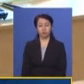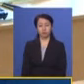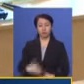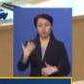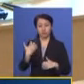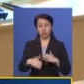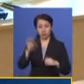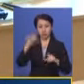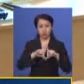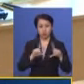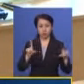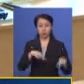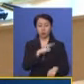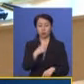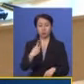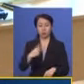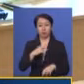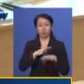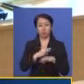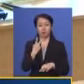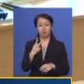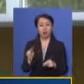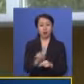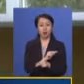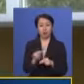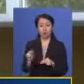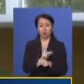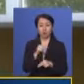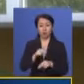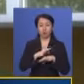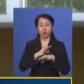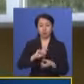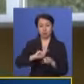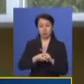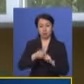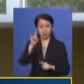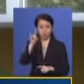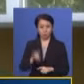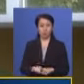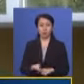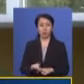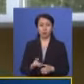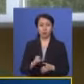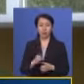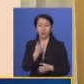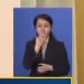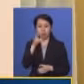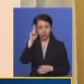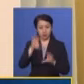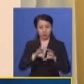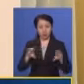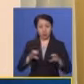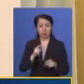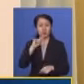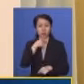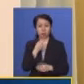средней школе номер 23 проведено сразу 2 капитальных ремонта. Здесь произвели замену оконных блоков и системы отопления. На